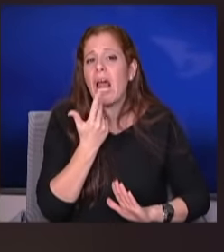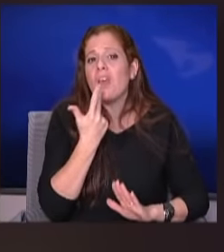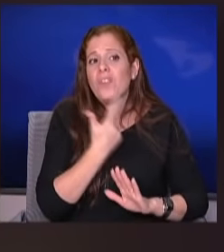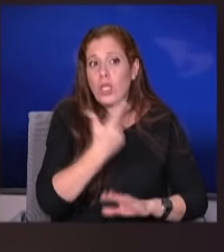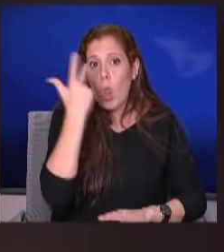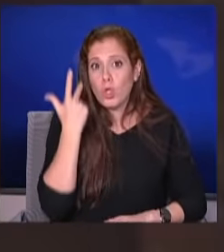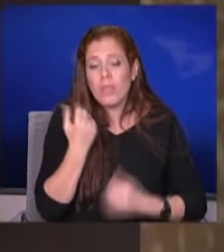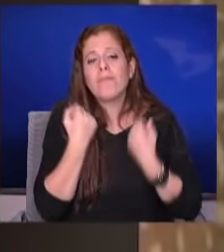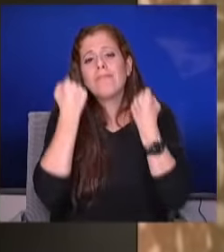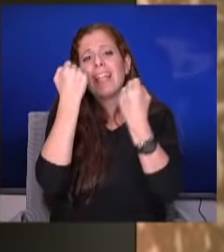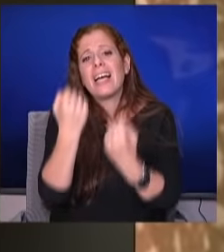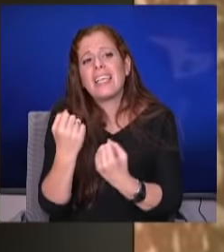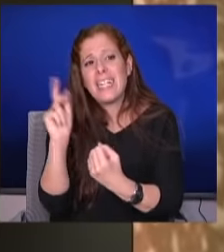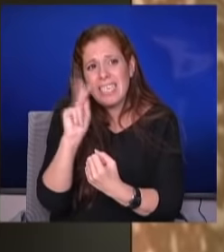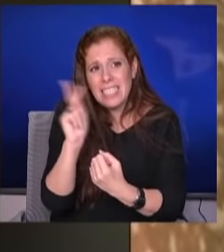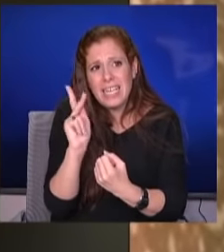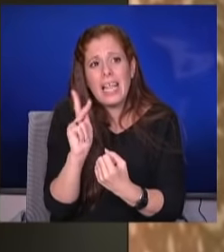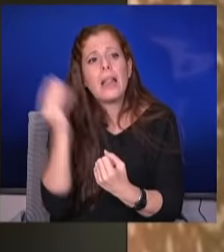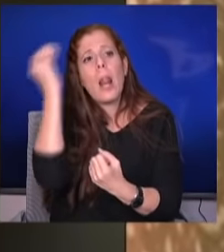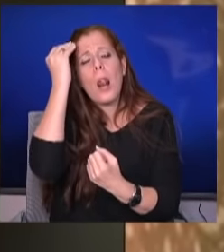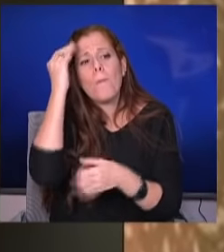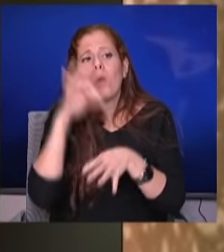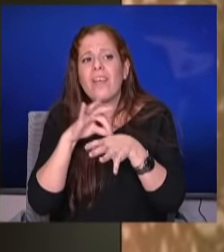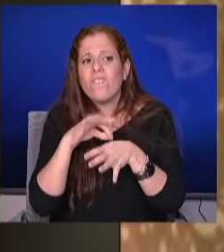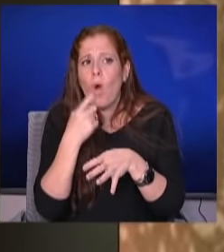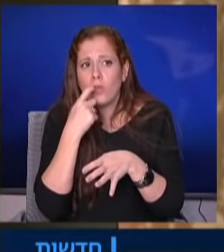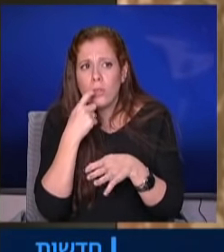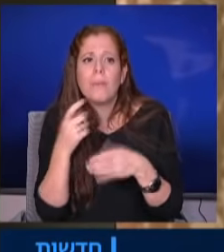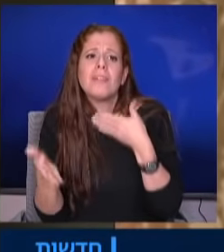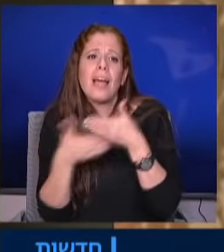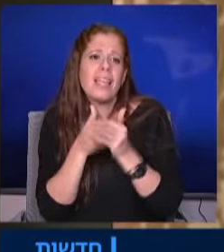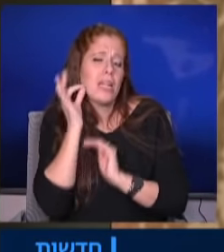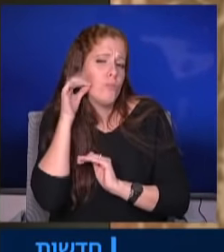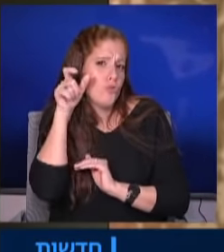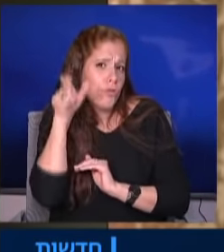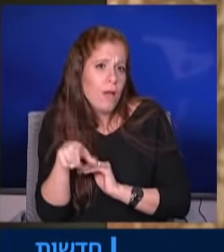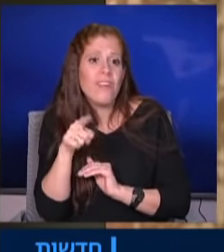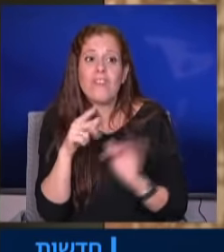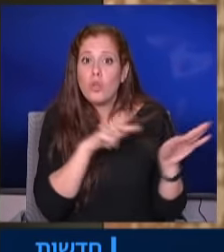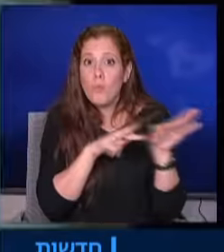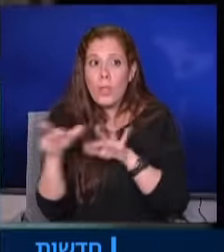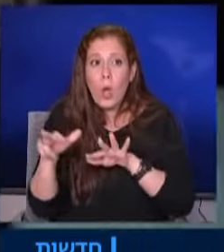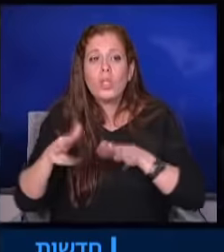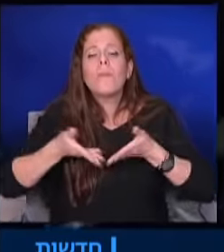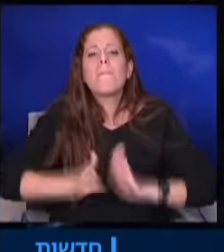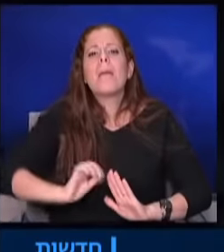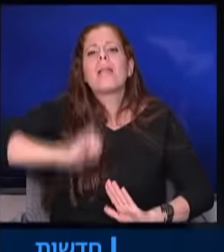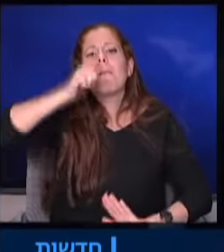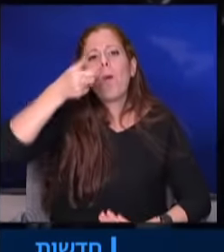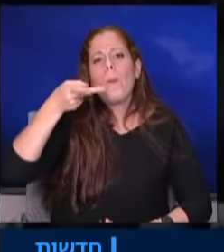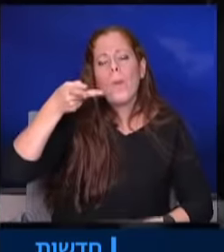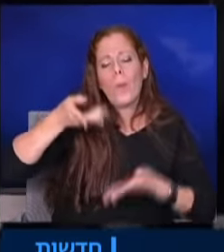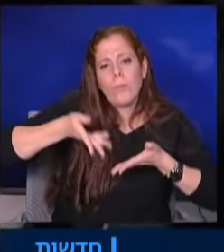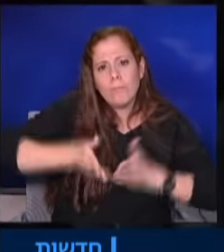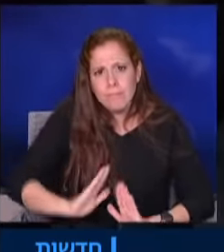נסע לקזחסטן ללמוד רפואת שיניים. הוא נסע לאישה מקומית לפני 8 חודשים בלבד, נולד בנו הבכור.